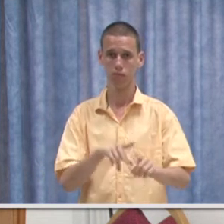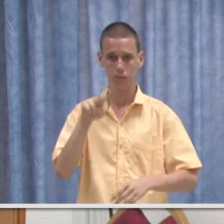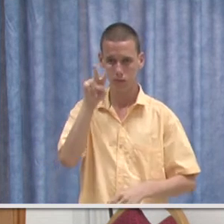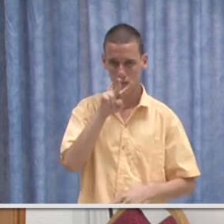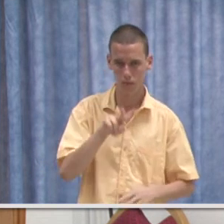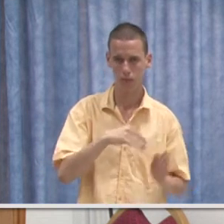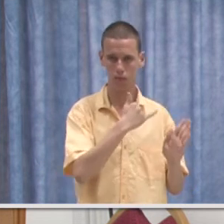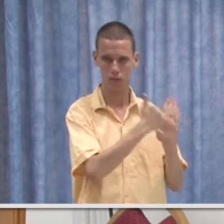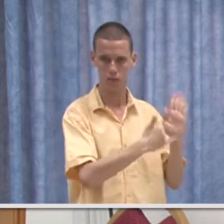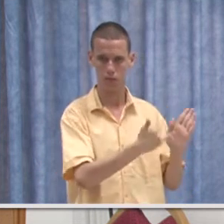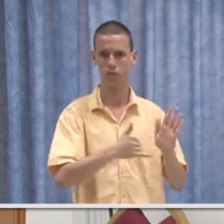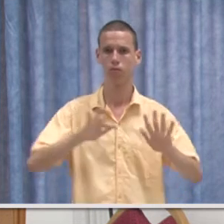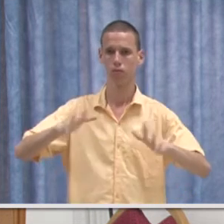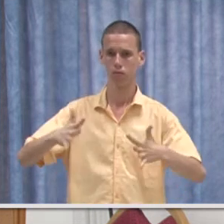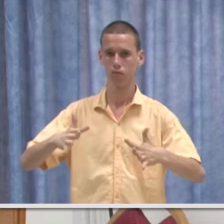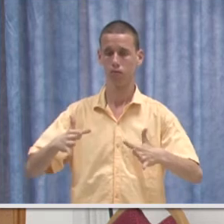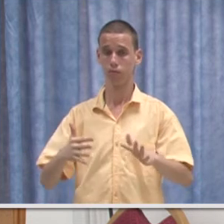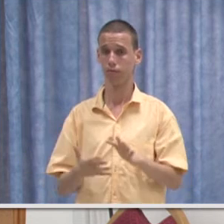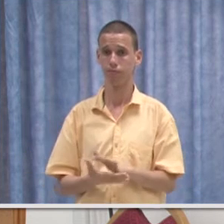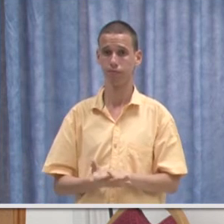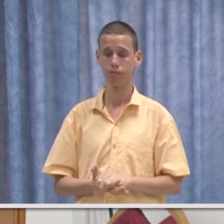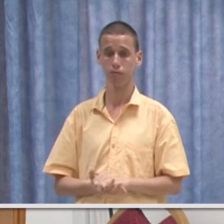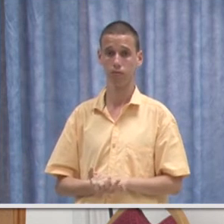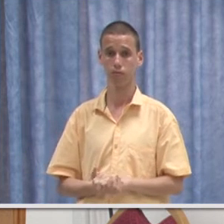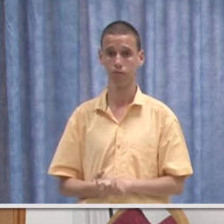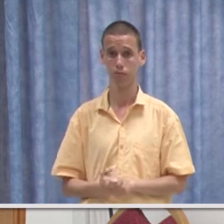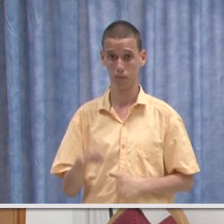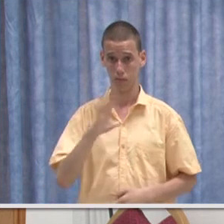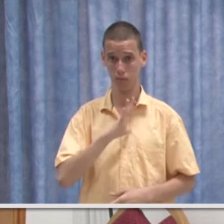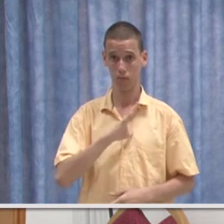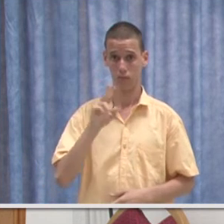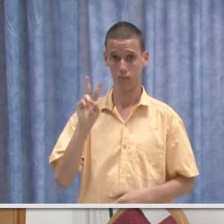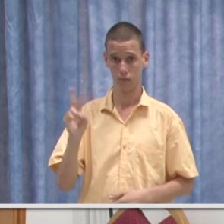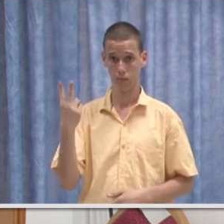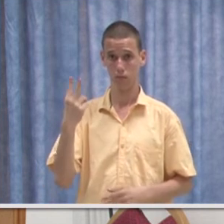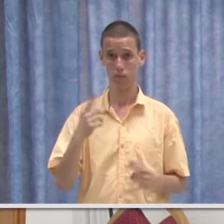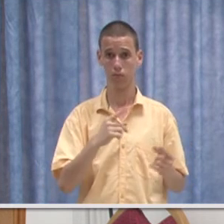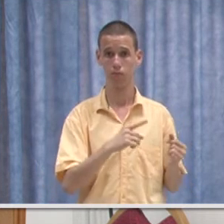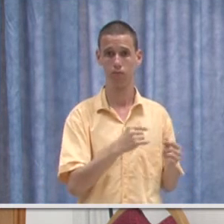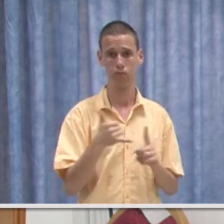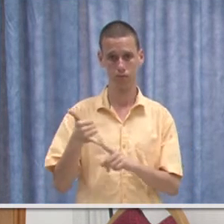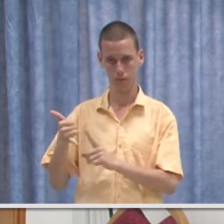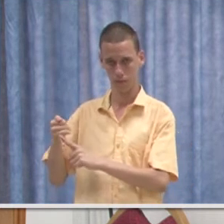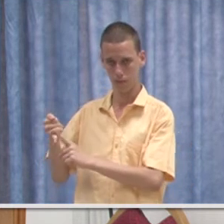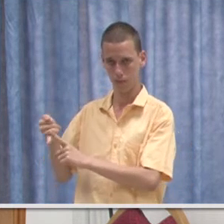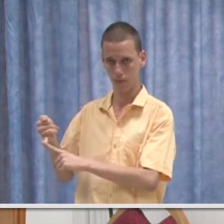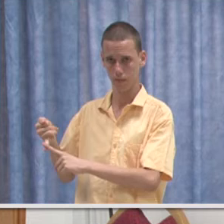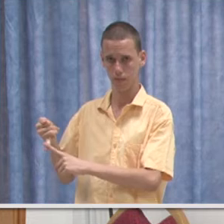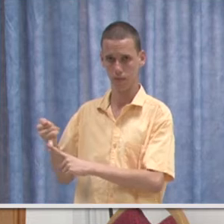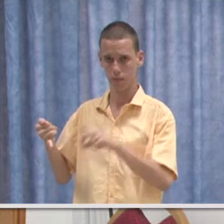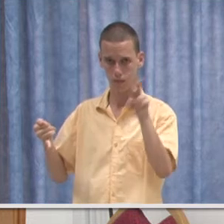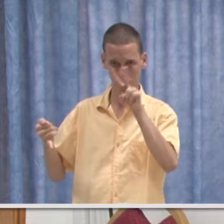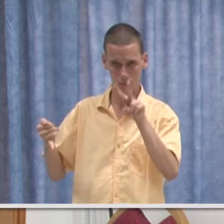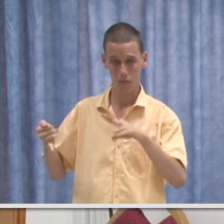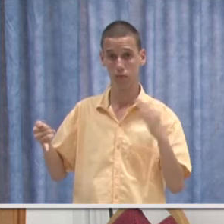besoin, dans des choses, nous besoin. Mettre en place un système pour détection. Ça aide. Mais c'est moi qui